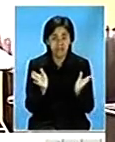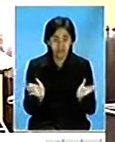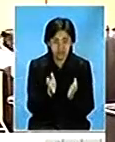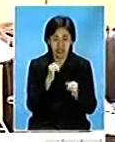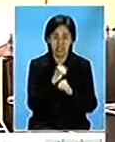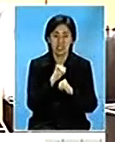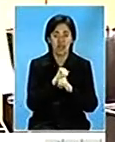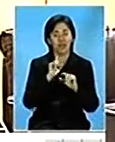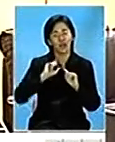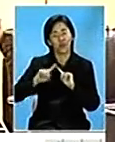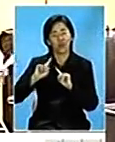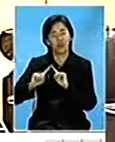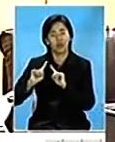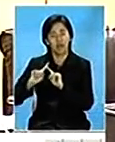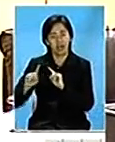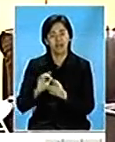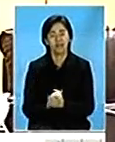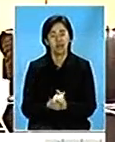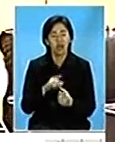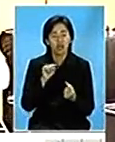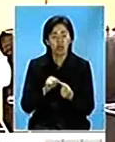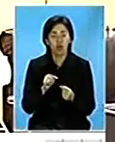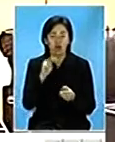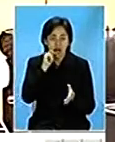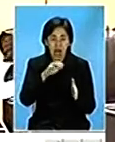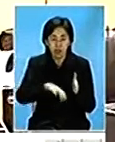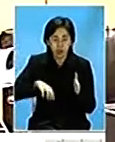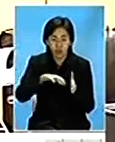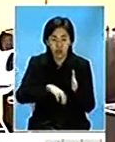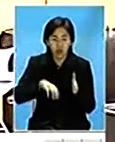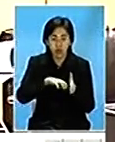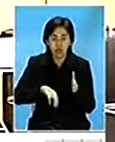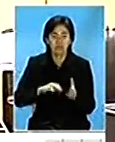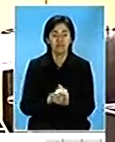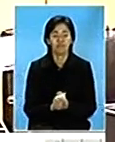ำเนินการเกี่ยวกับการขุดลอกคูคลอง